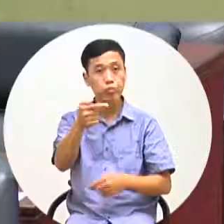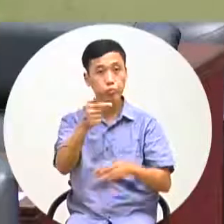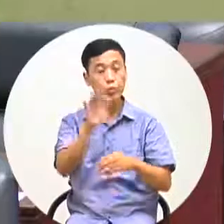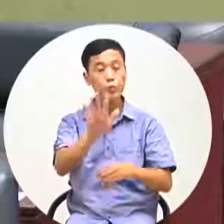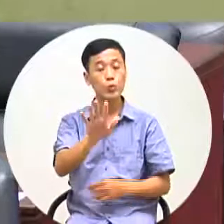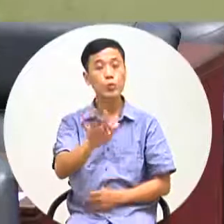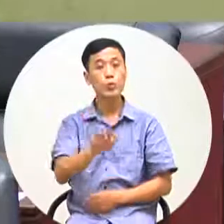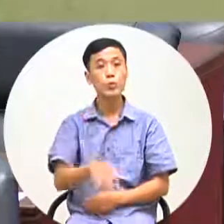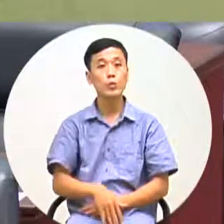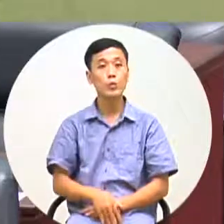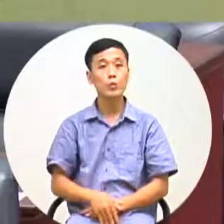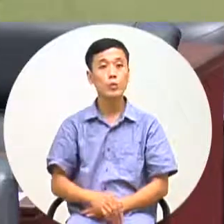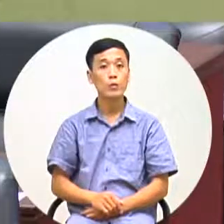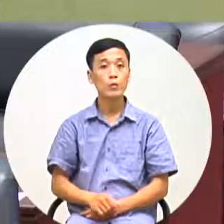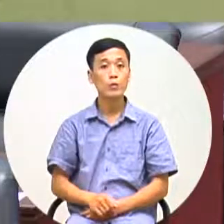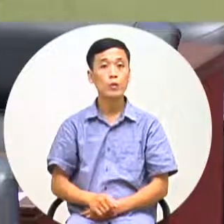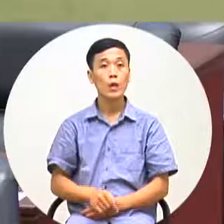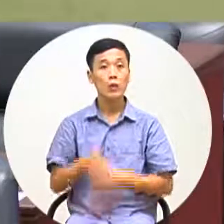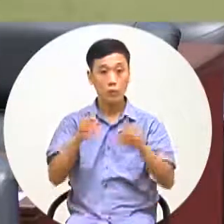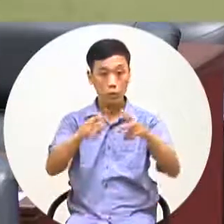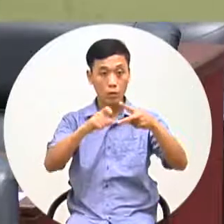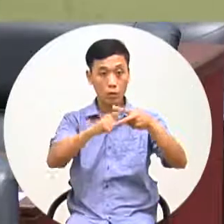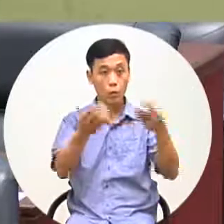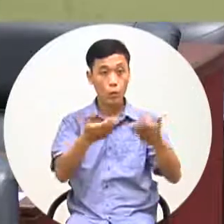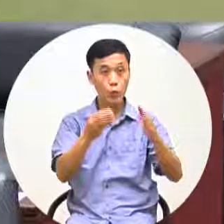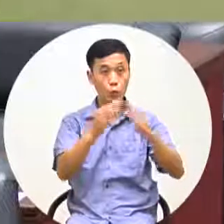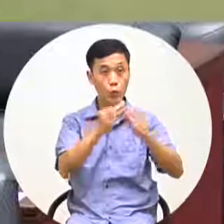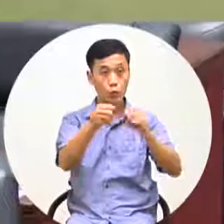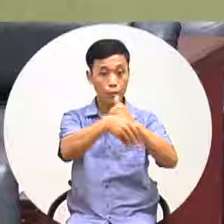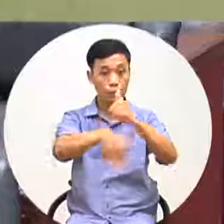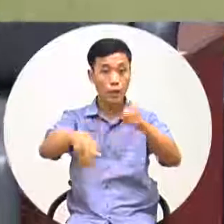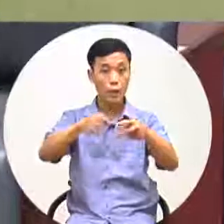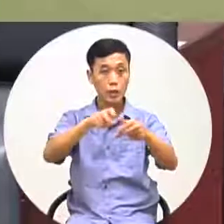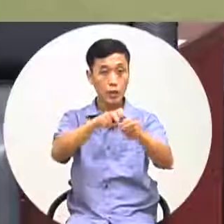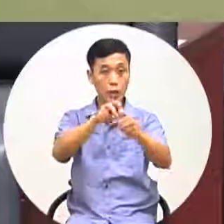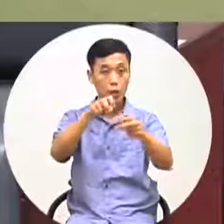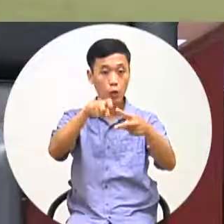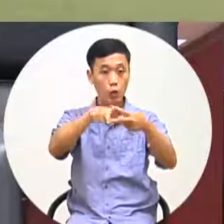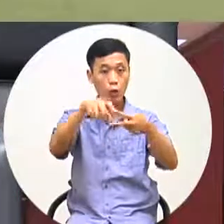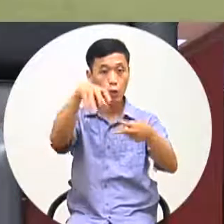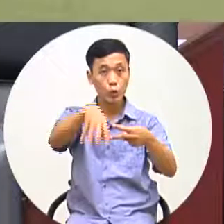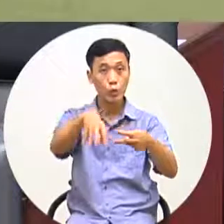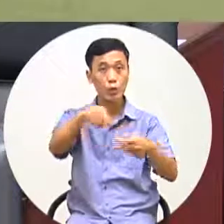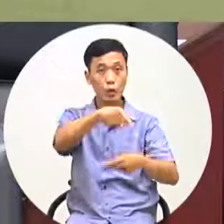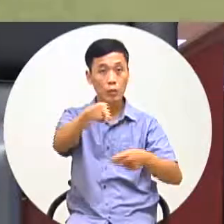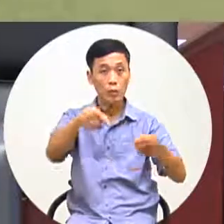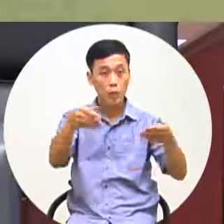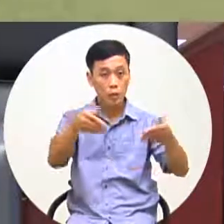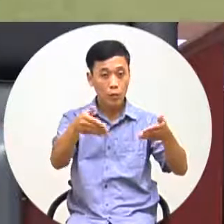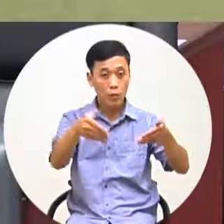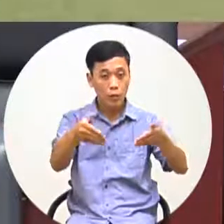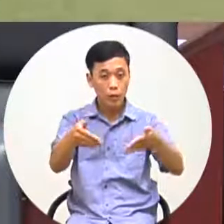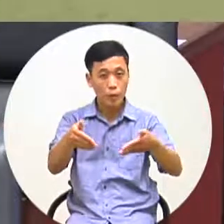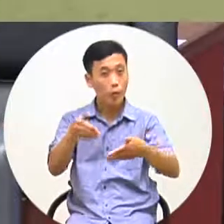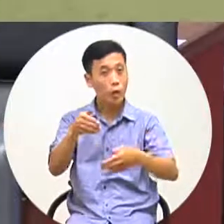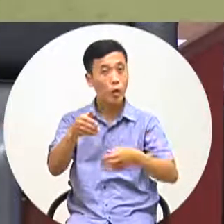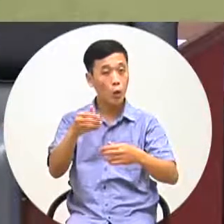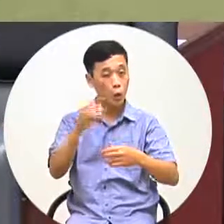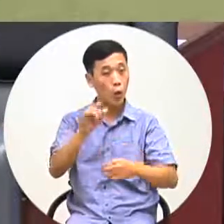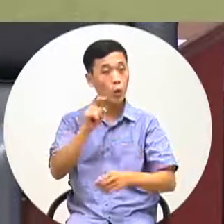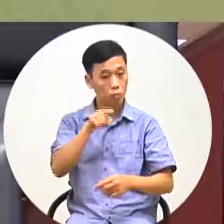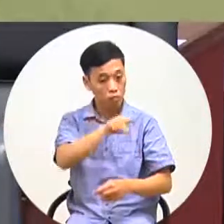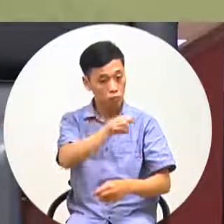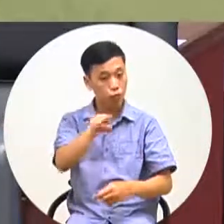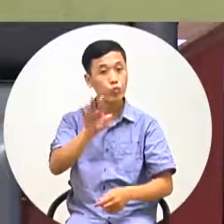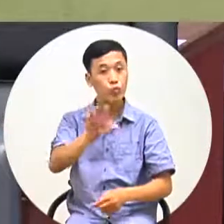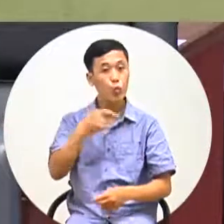在公务局养工处其实做的事情其实也一直都越来越上轨道，我自己的感觉是真正的有在做，但是做的